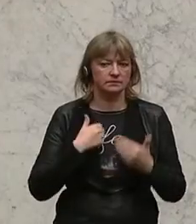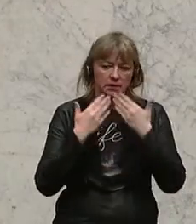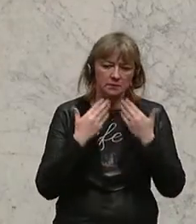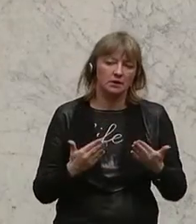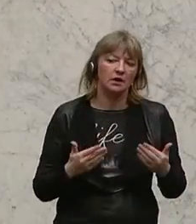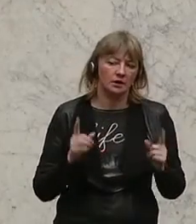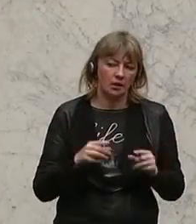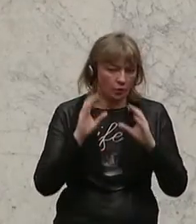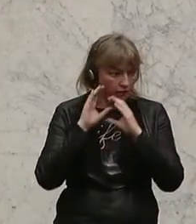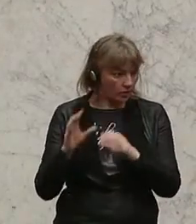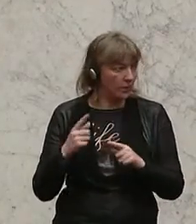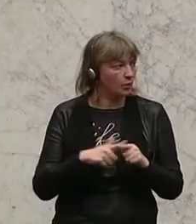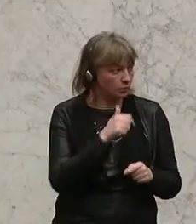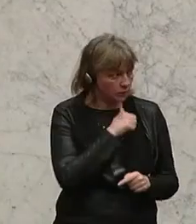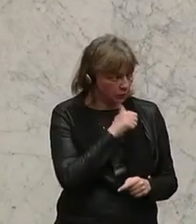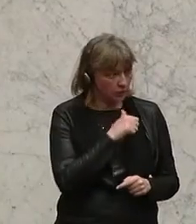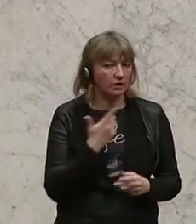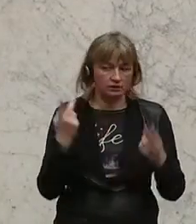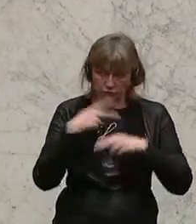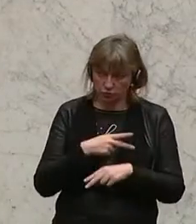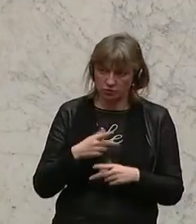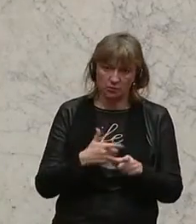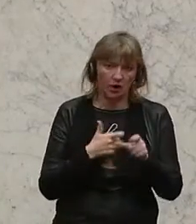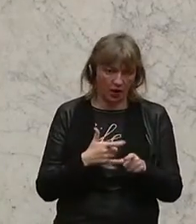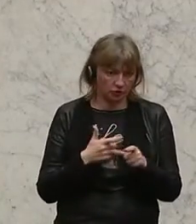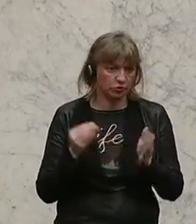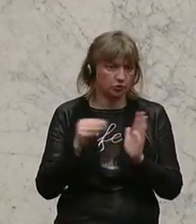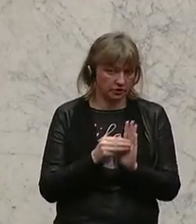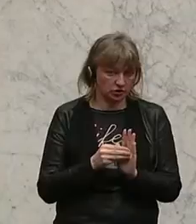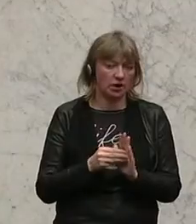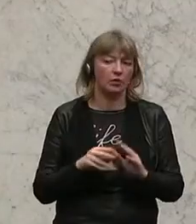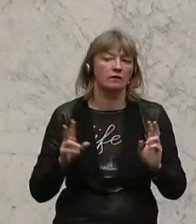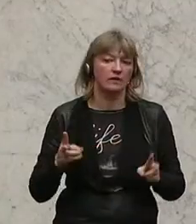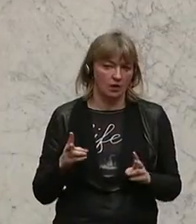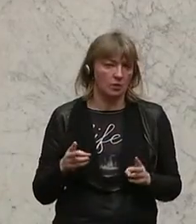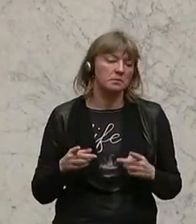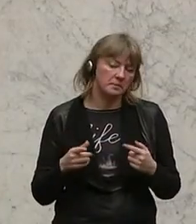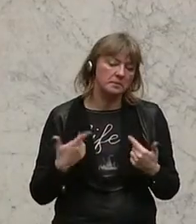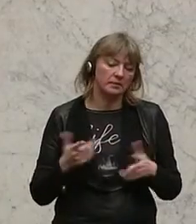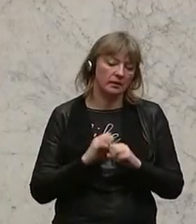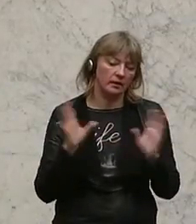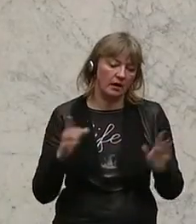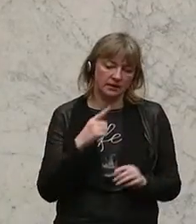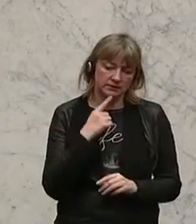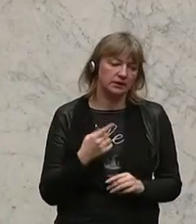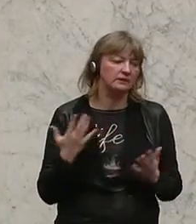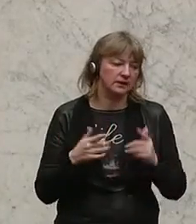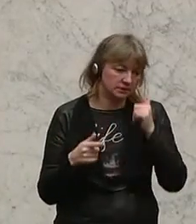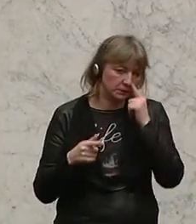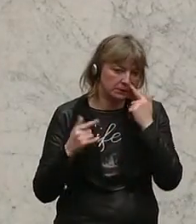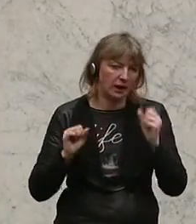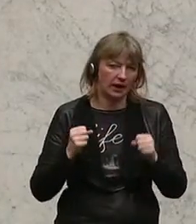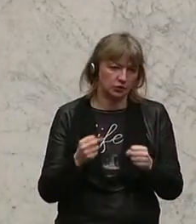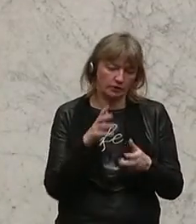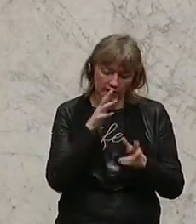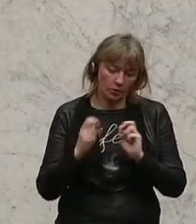mich bei der ÖVP und bei den Grünen für die Zustimmung dieser Ausschussfeststellung, weil sie damit ganz klar bekundet haben, dass wir diese Aktion